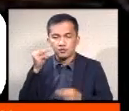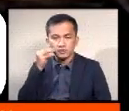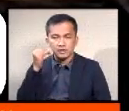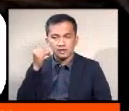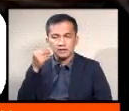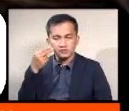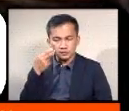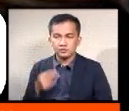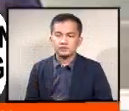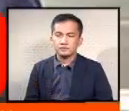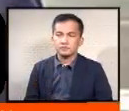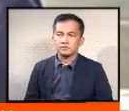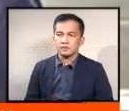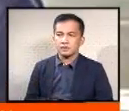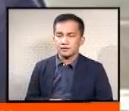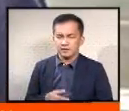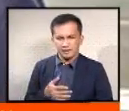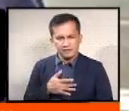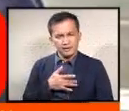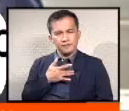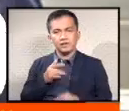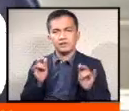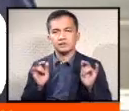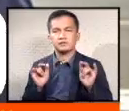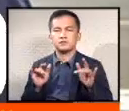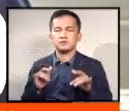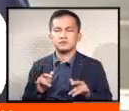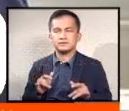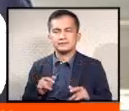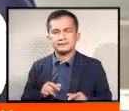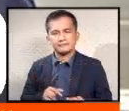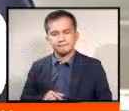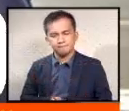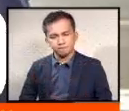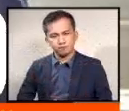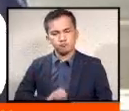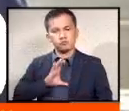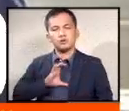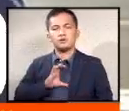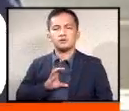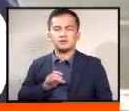Hasun. Parang gumaan po yung pakiramdam ko. Tapos